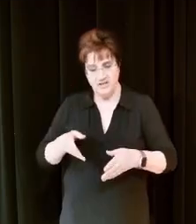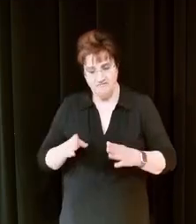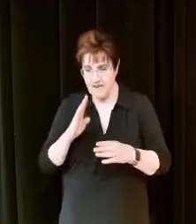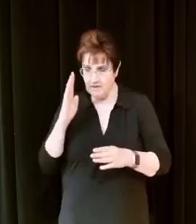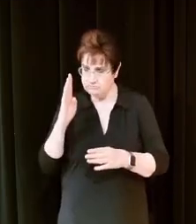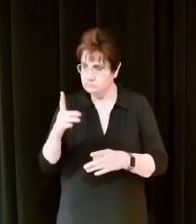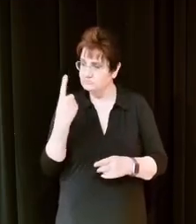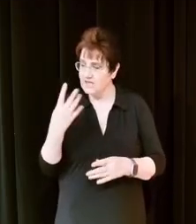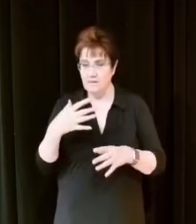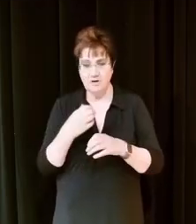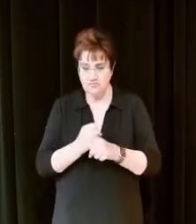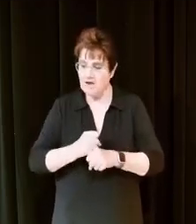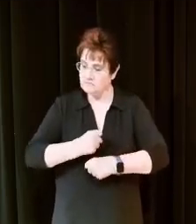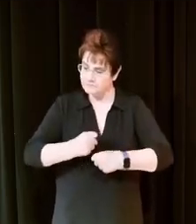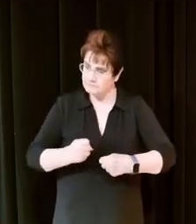sich durchsetzen.